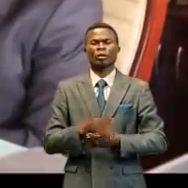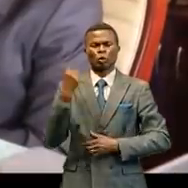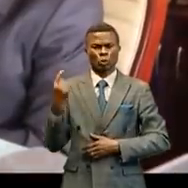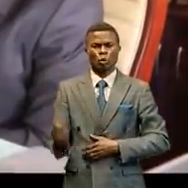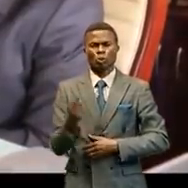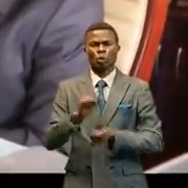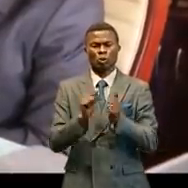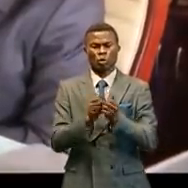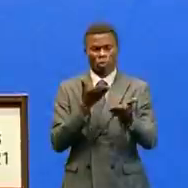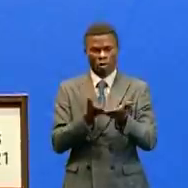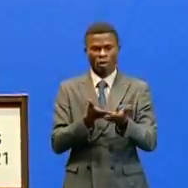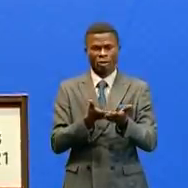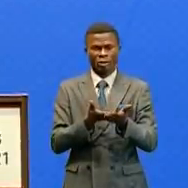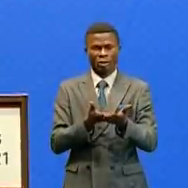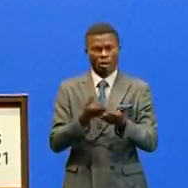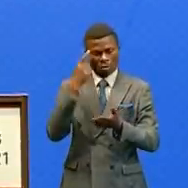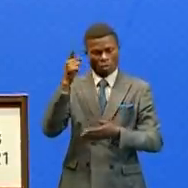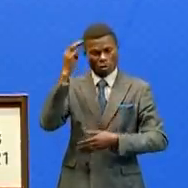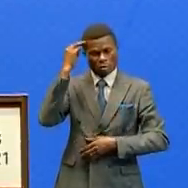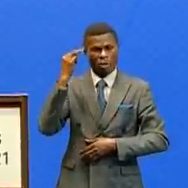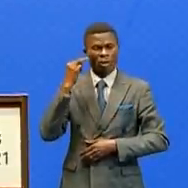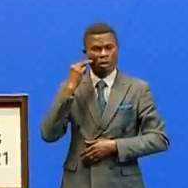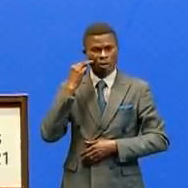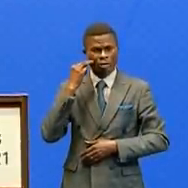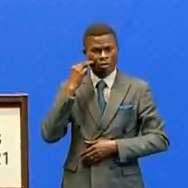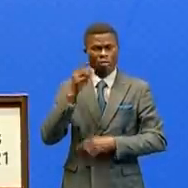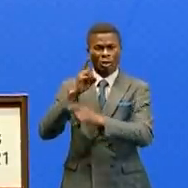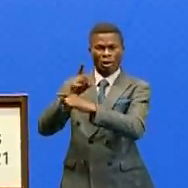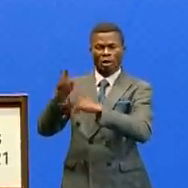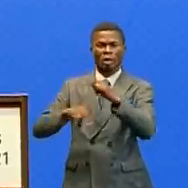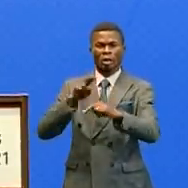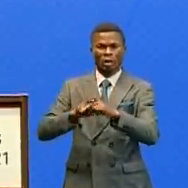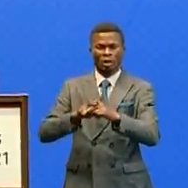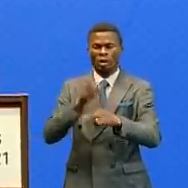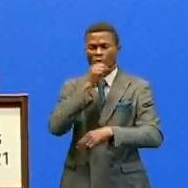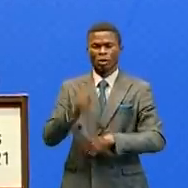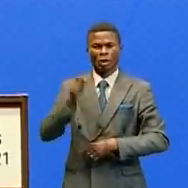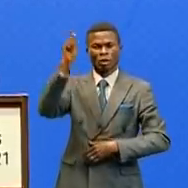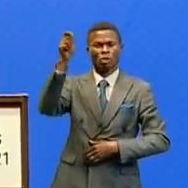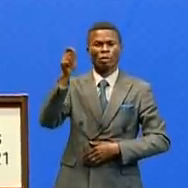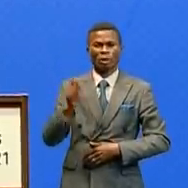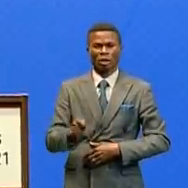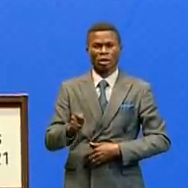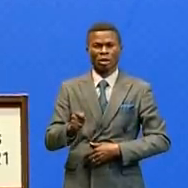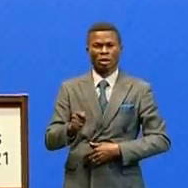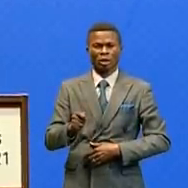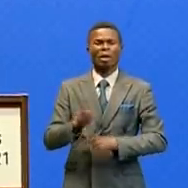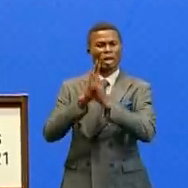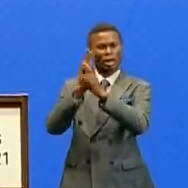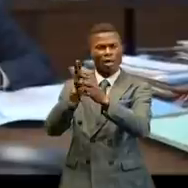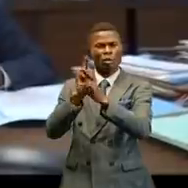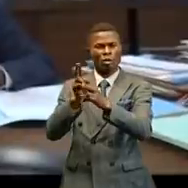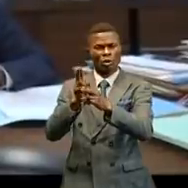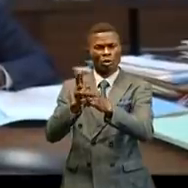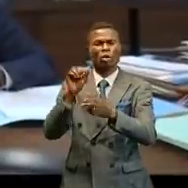Toujours sur ces chapitres, pour sa part, le ministre de la Défense nationale et ancien combattant a fait le point